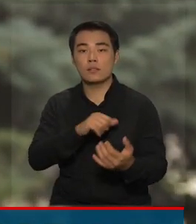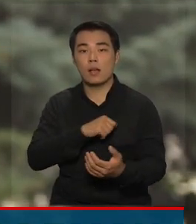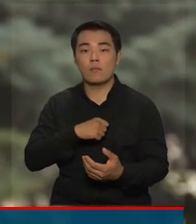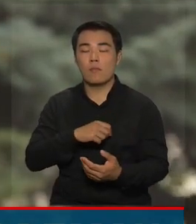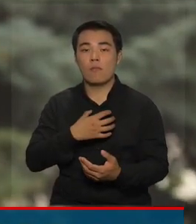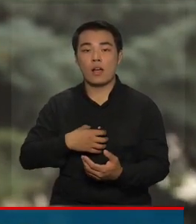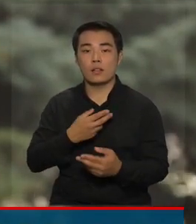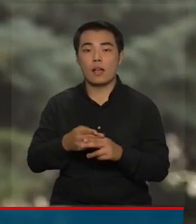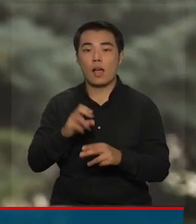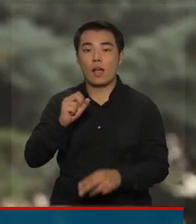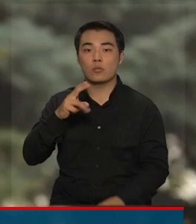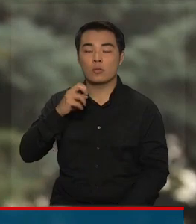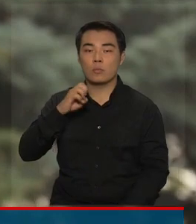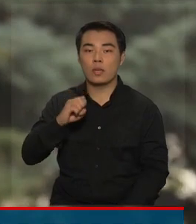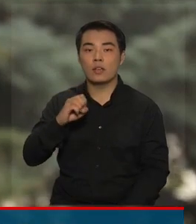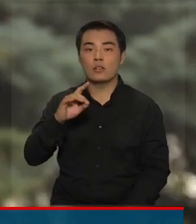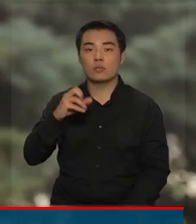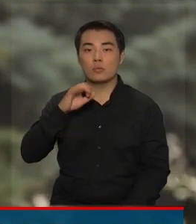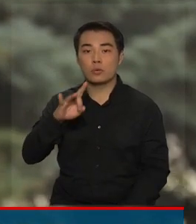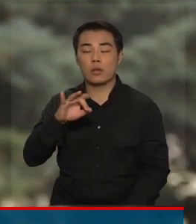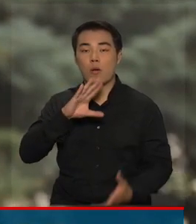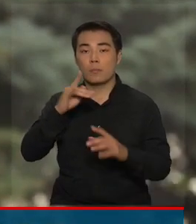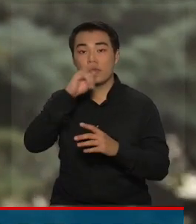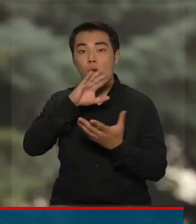кәсіпорын Ақтөбе су энерджи груптың мәліметі бойынша